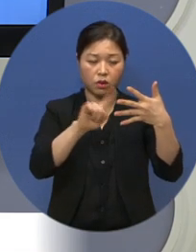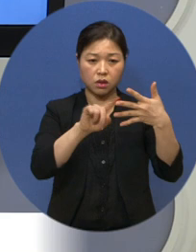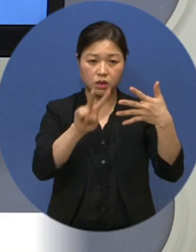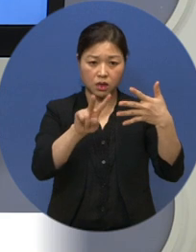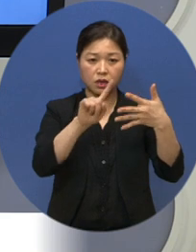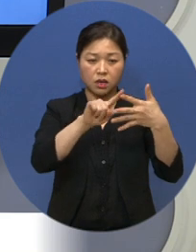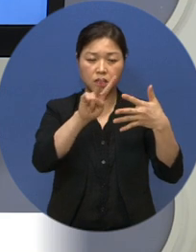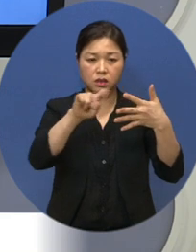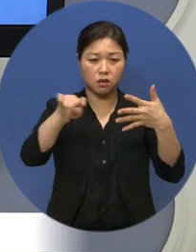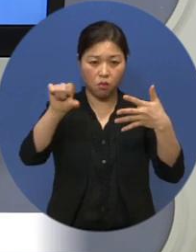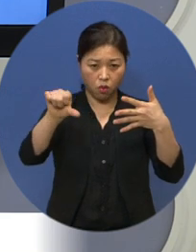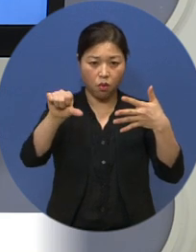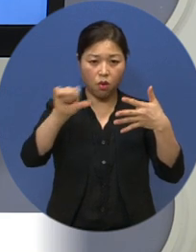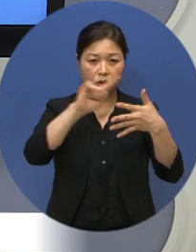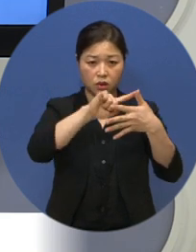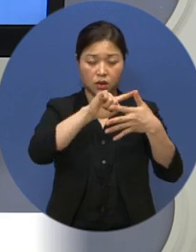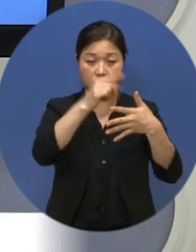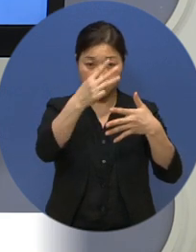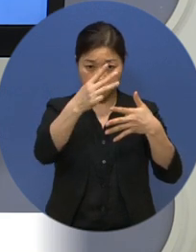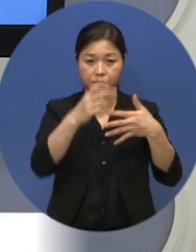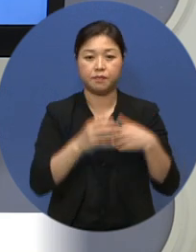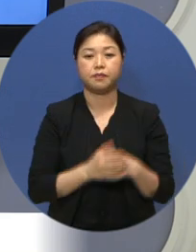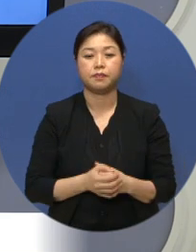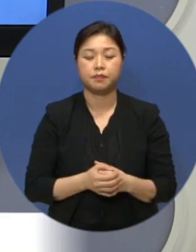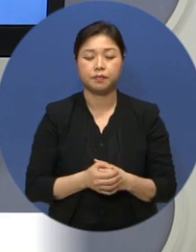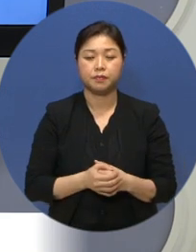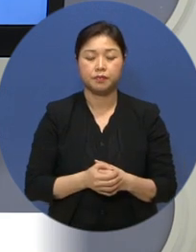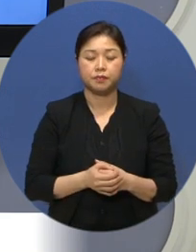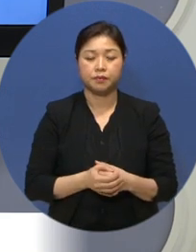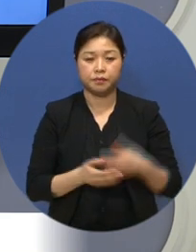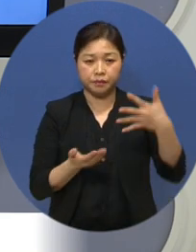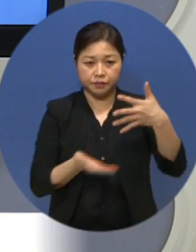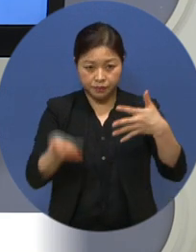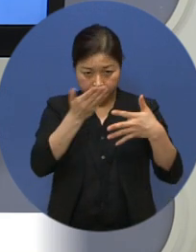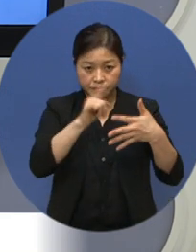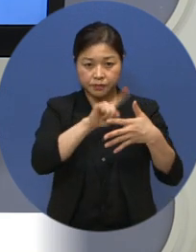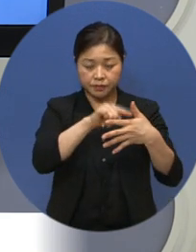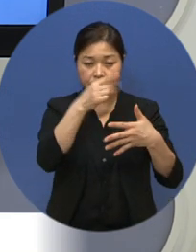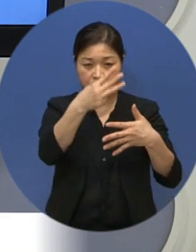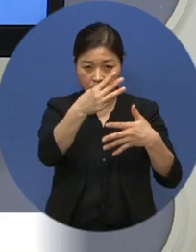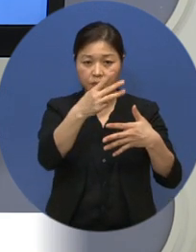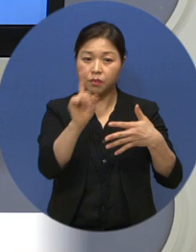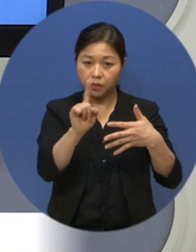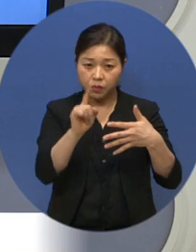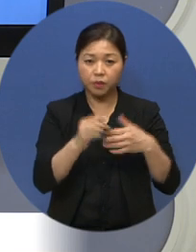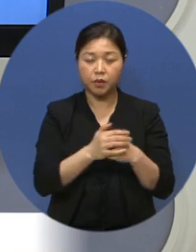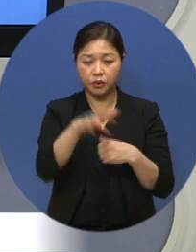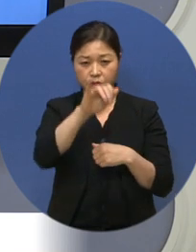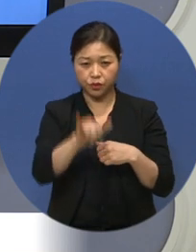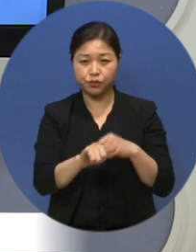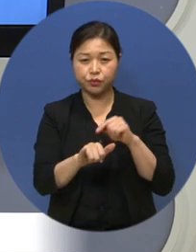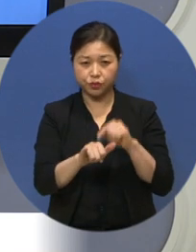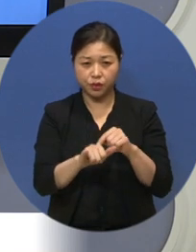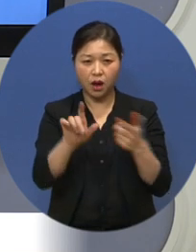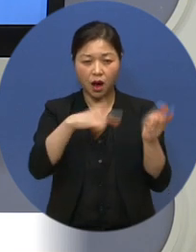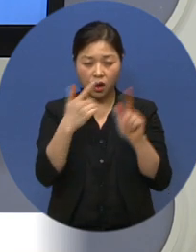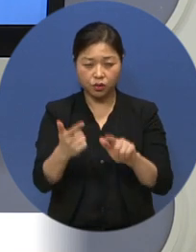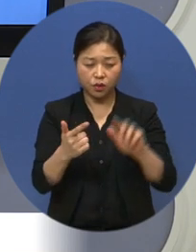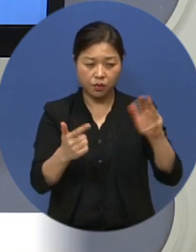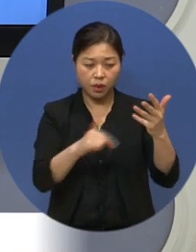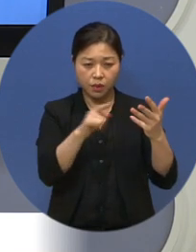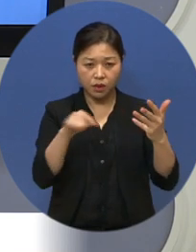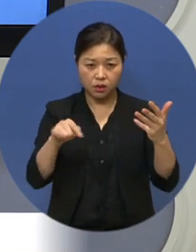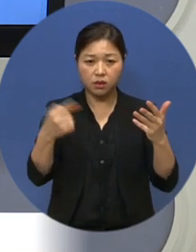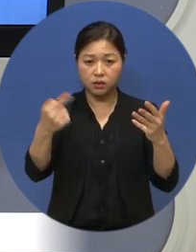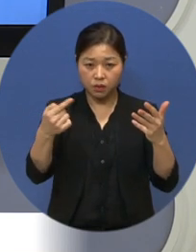단계 3단계로 9분 되는데요 가장 높은 강도 인 3단계는 전국적으로 하루 800명 에서